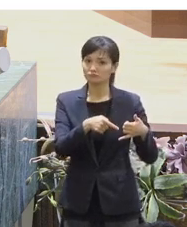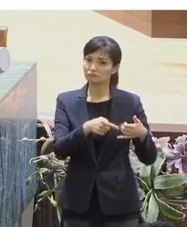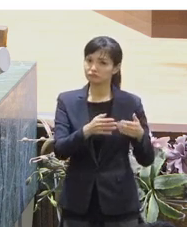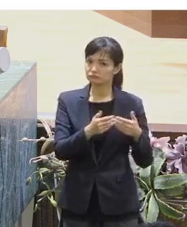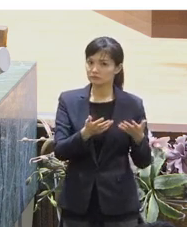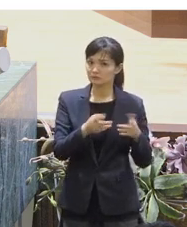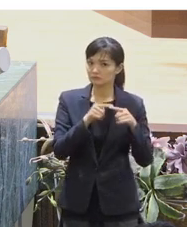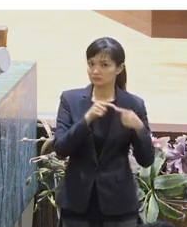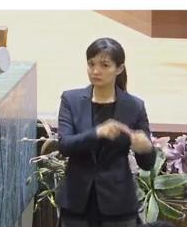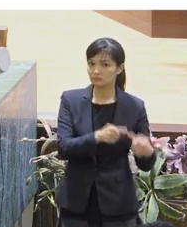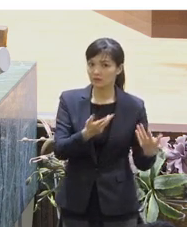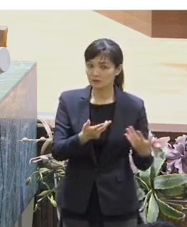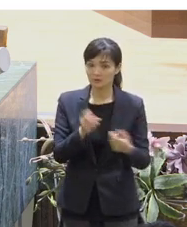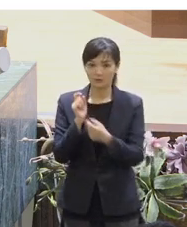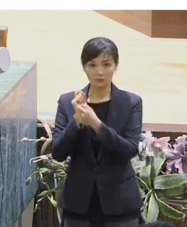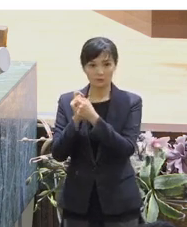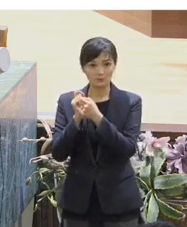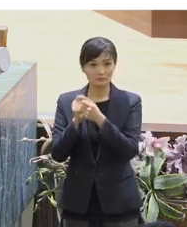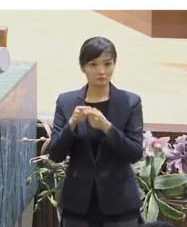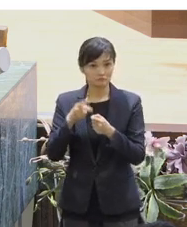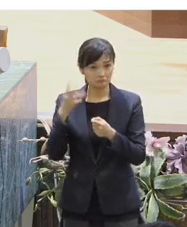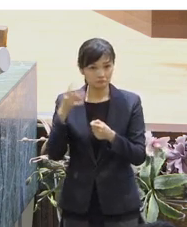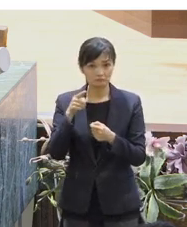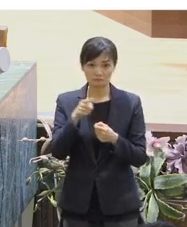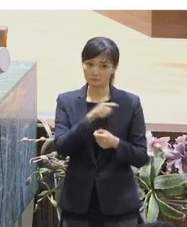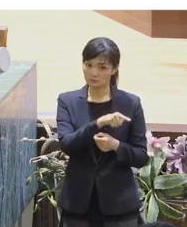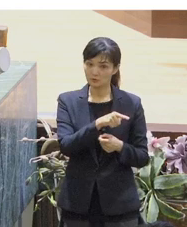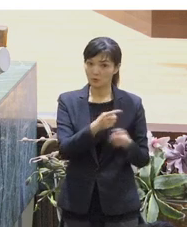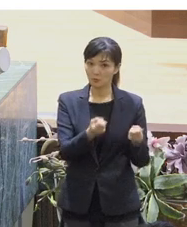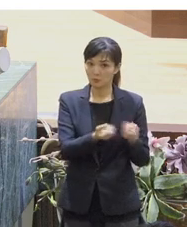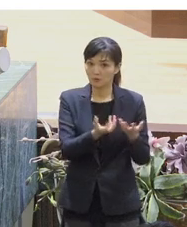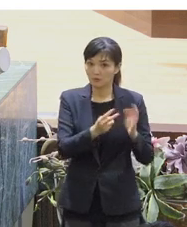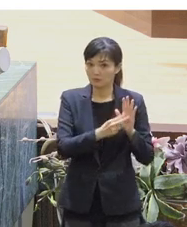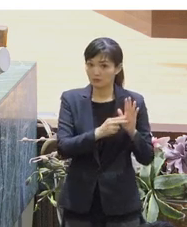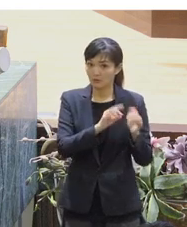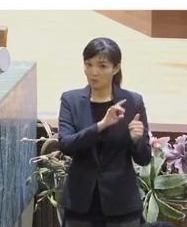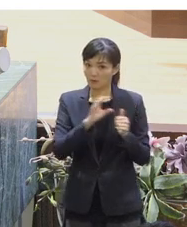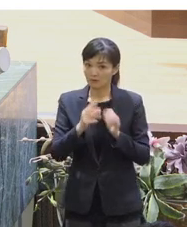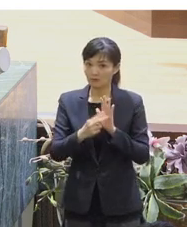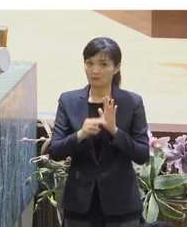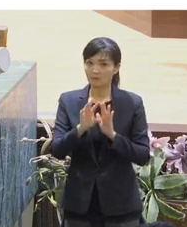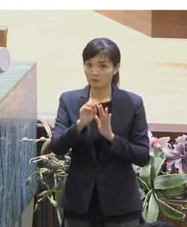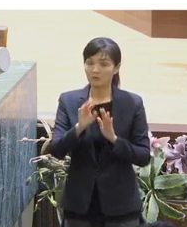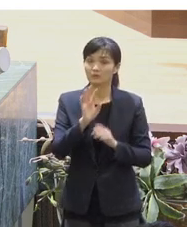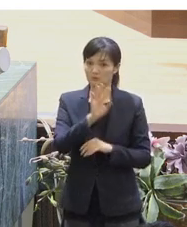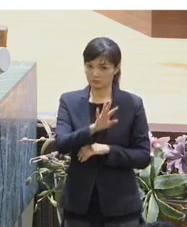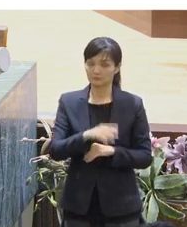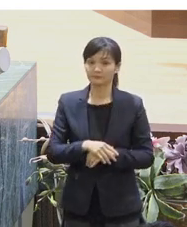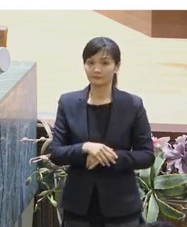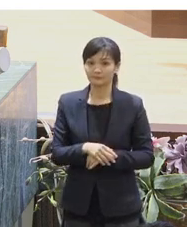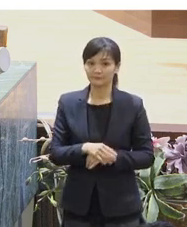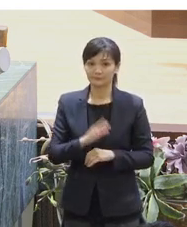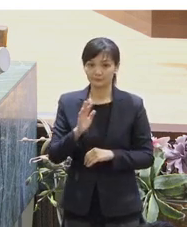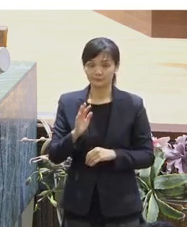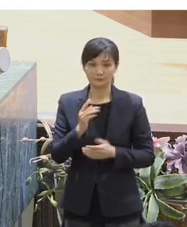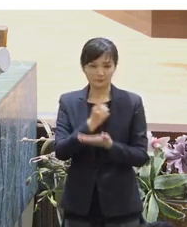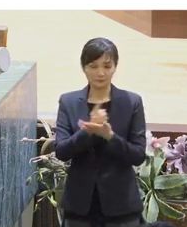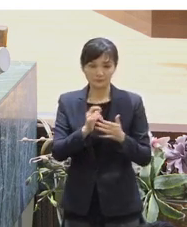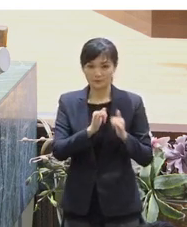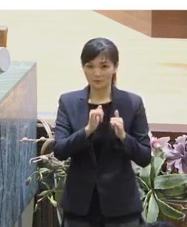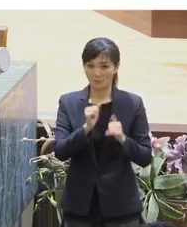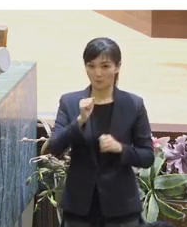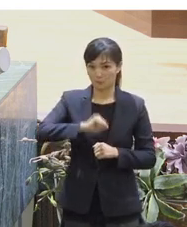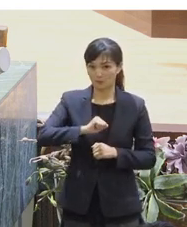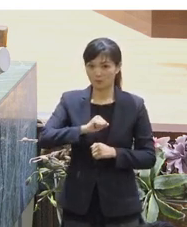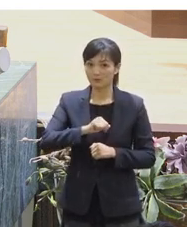没有就是这条路的一些例子？当然有一些例子。那你说是不是说所有这个反社会的这种